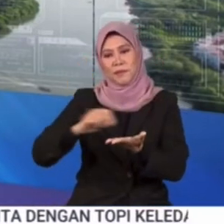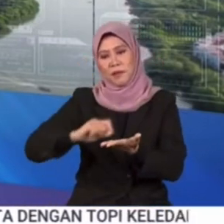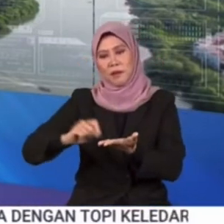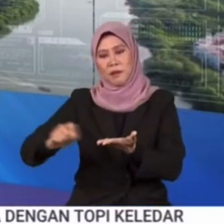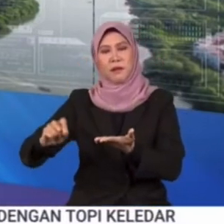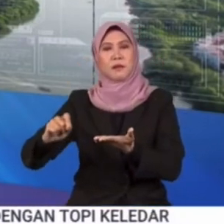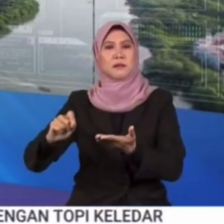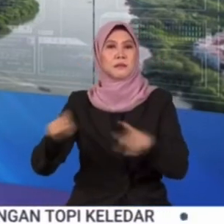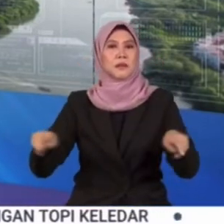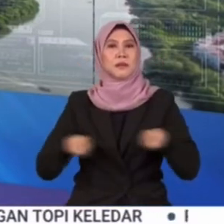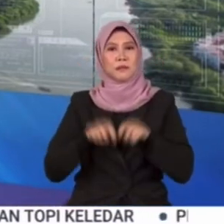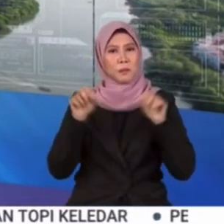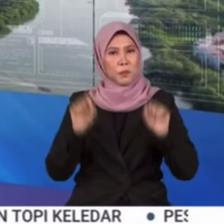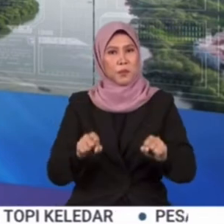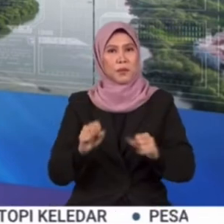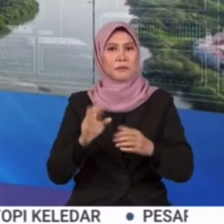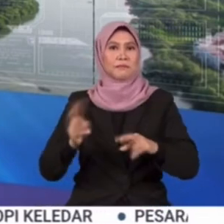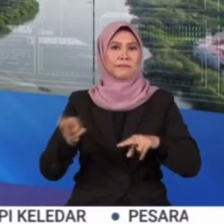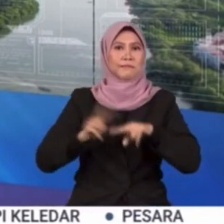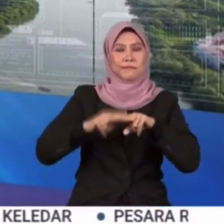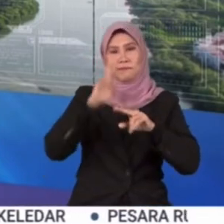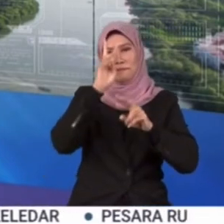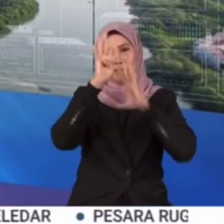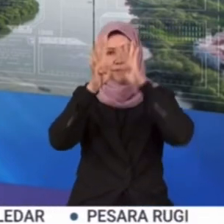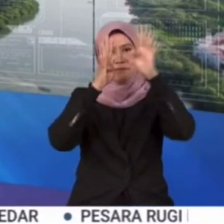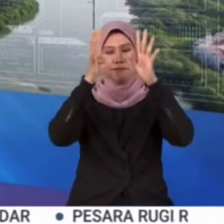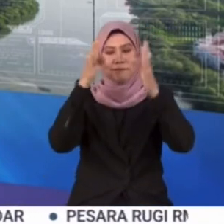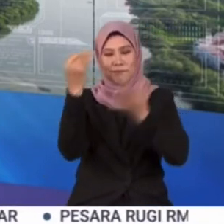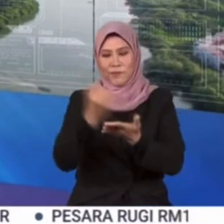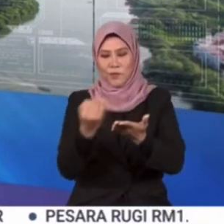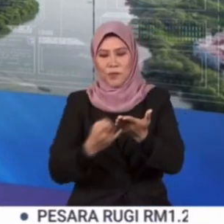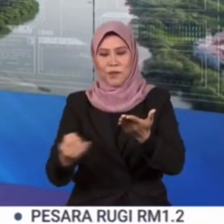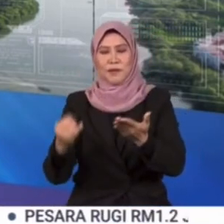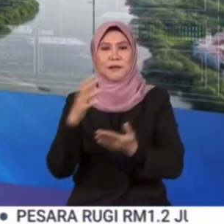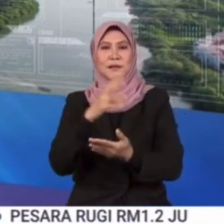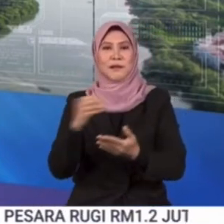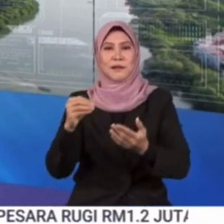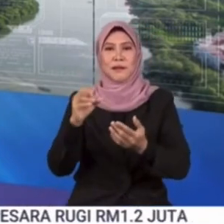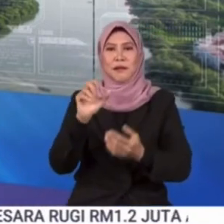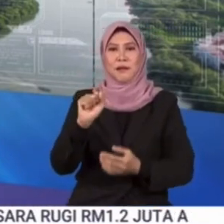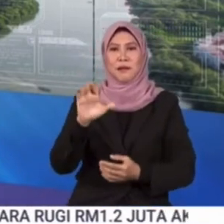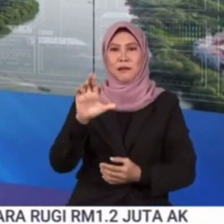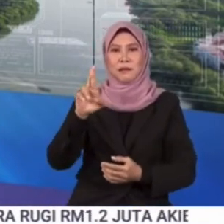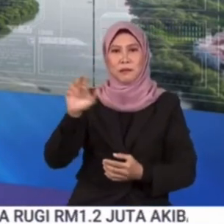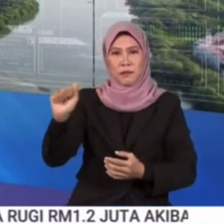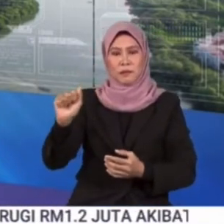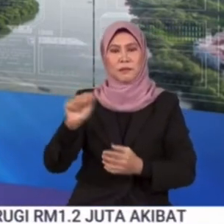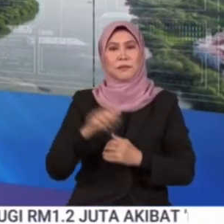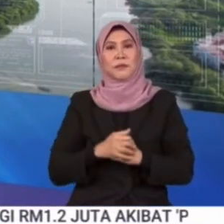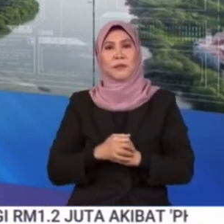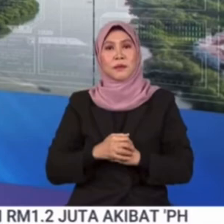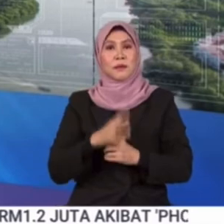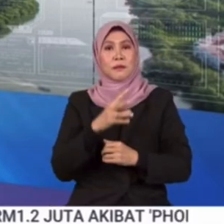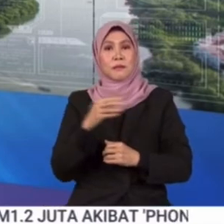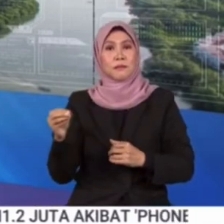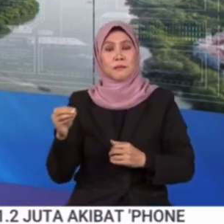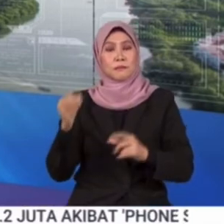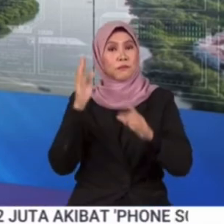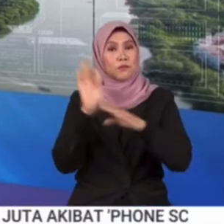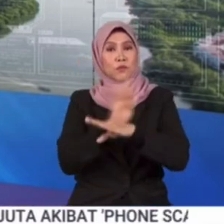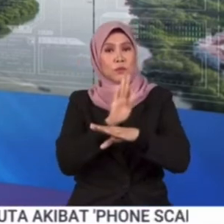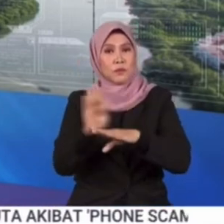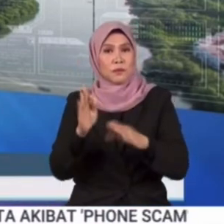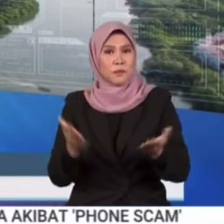sekaligus meningkatkan industri kreatif dalam seni lukisan dan Arca ia Selaras peranan dan fisika yang berfungsi